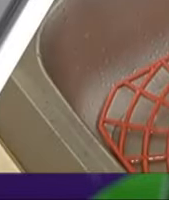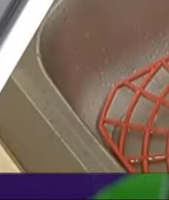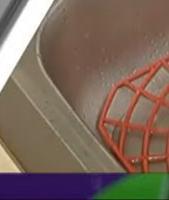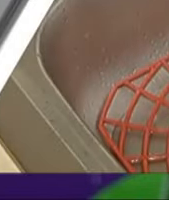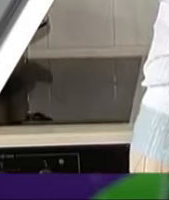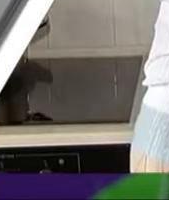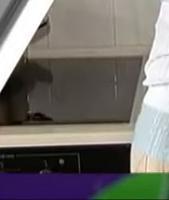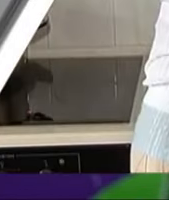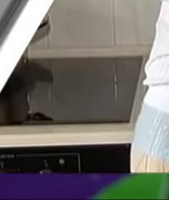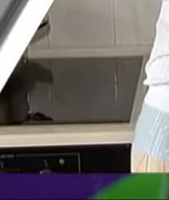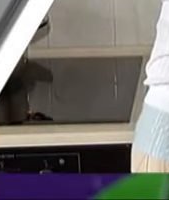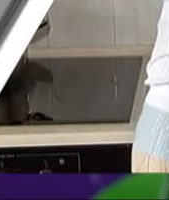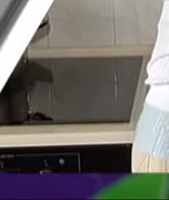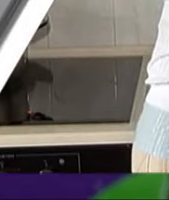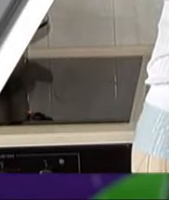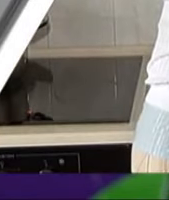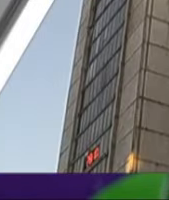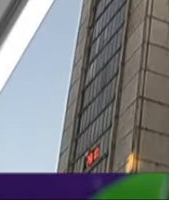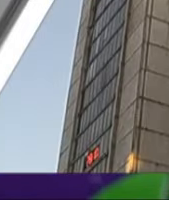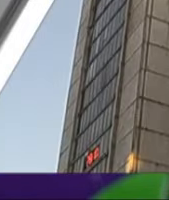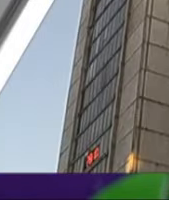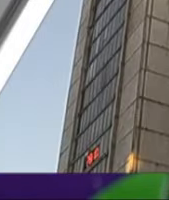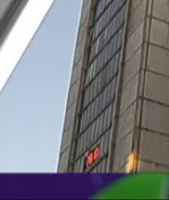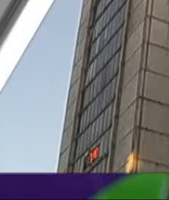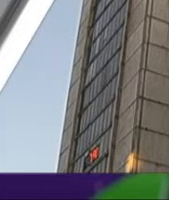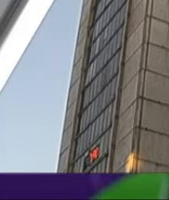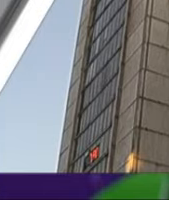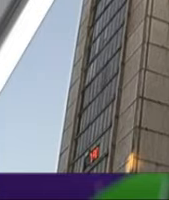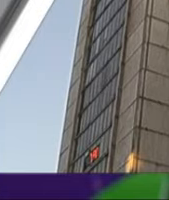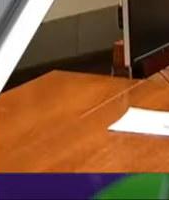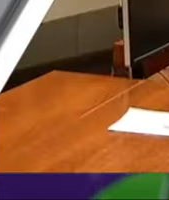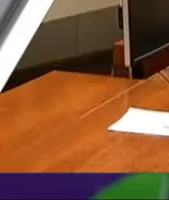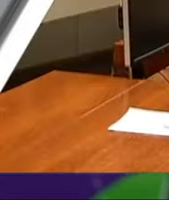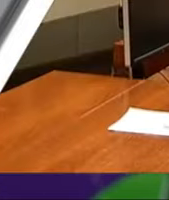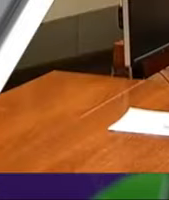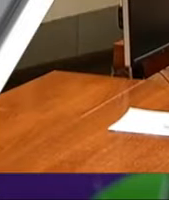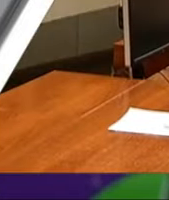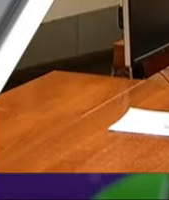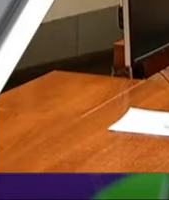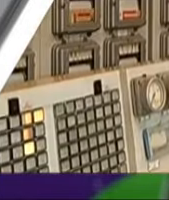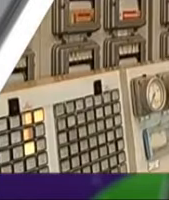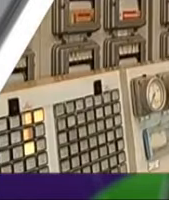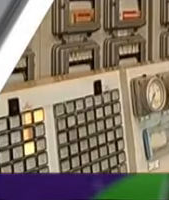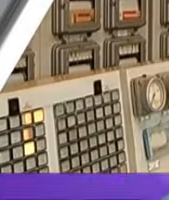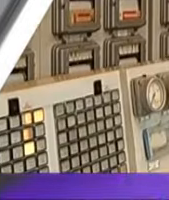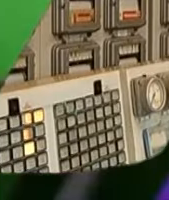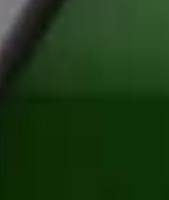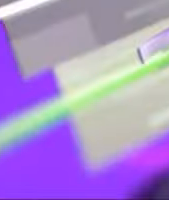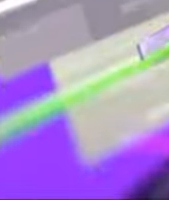Вимкнення гарячої води у столиці призводить до збитків, а не економії. Мер вимагає від «Нафтогазу» поновити подачу енергоносія до котелень.